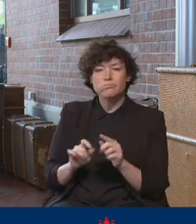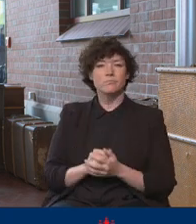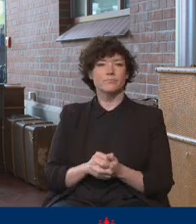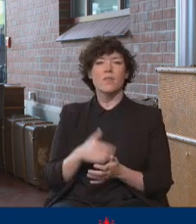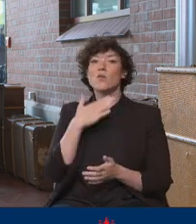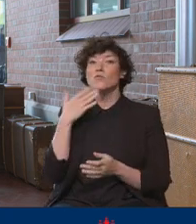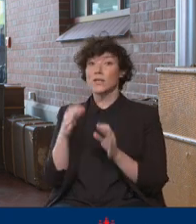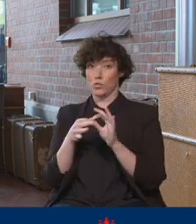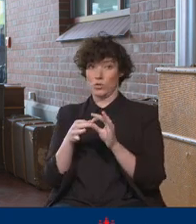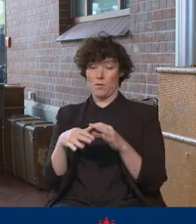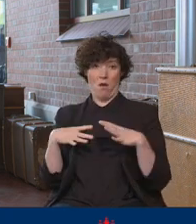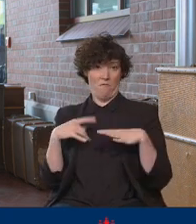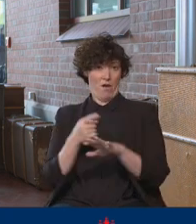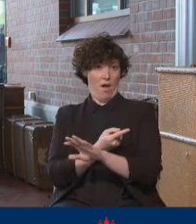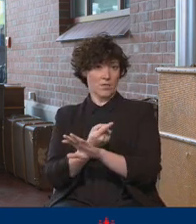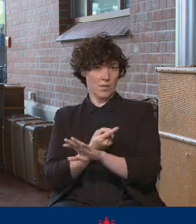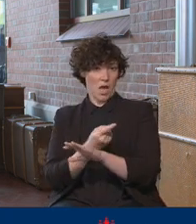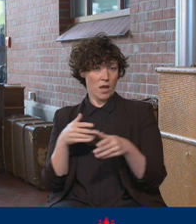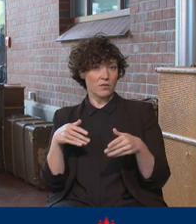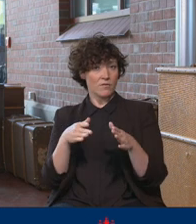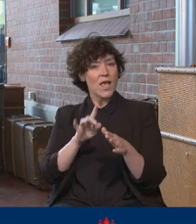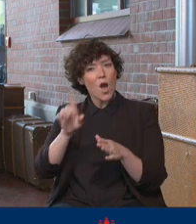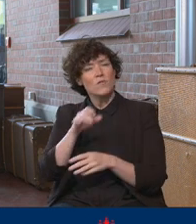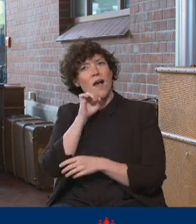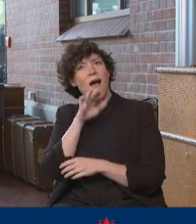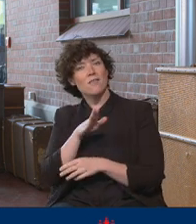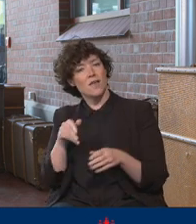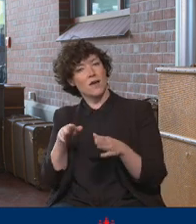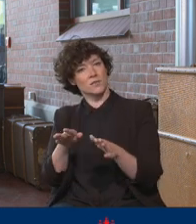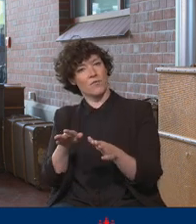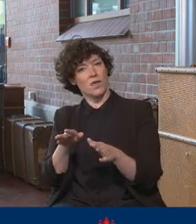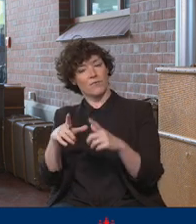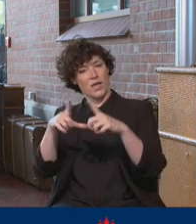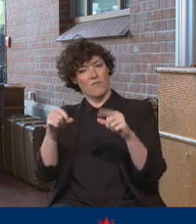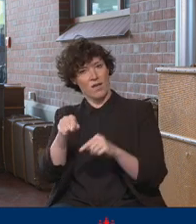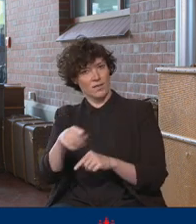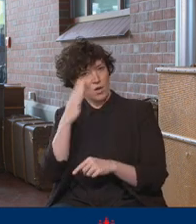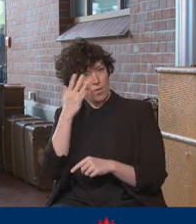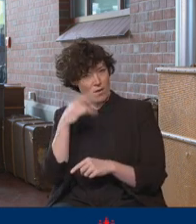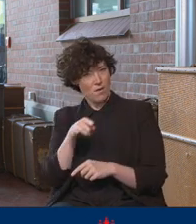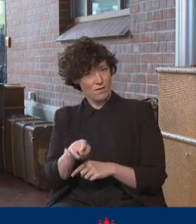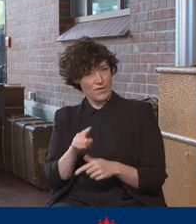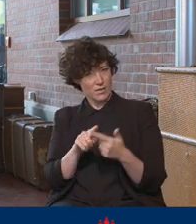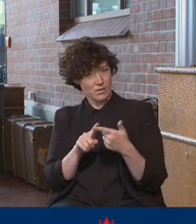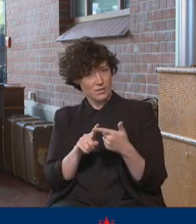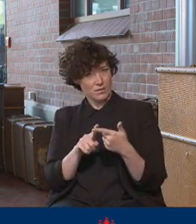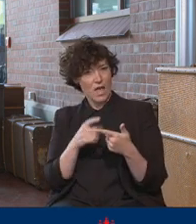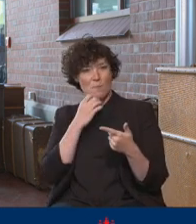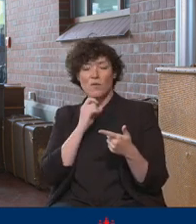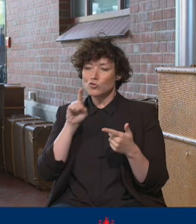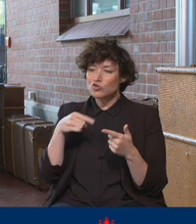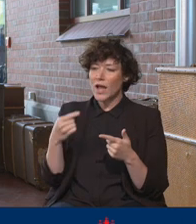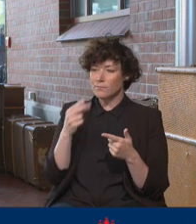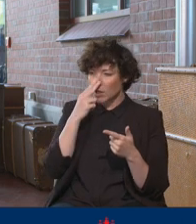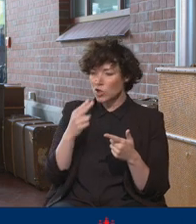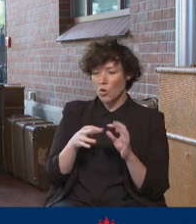auch dann alltagswege in den quartieren nachgedacht aber ich möchte einmal hier exemplarisch die bedeutung und dann auch